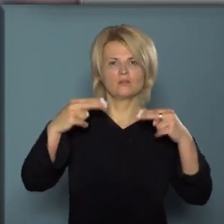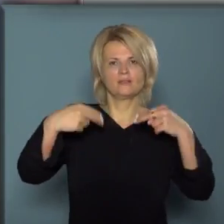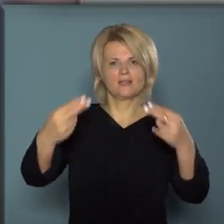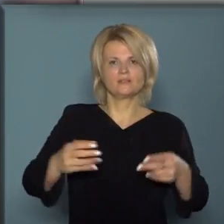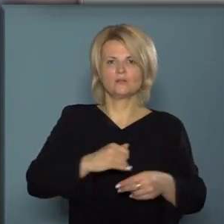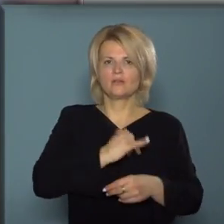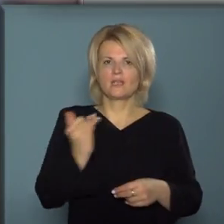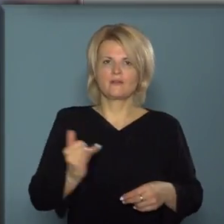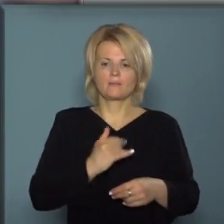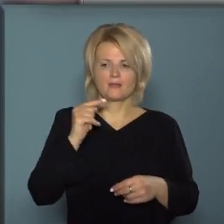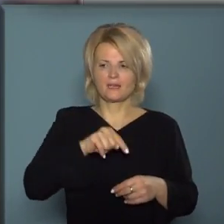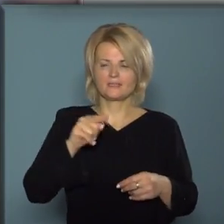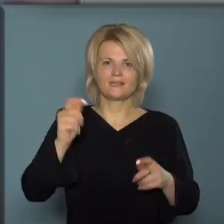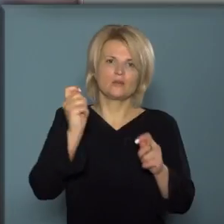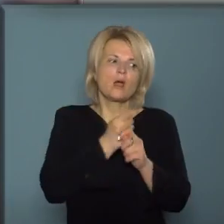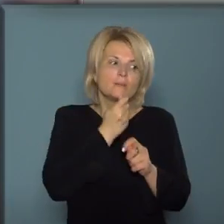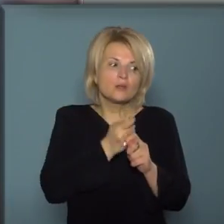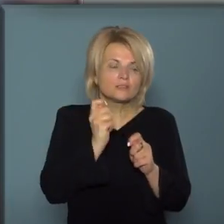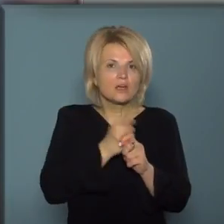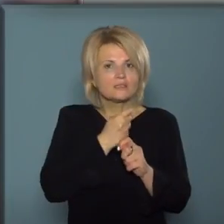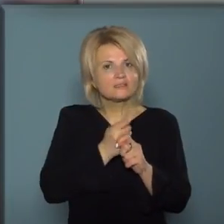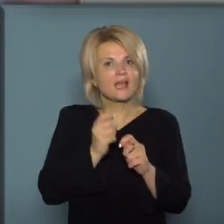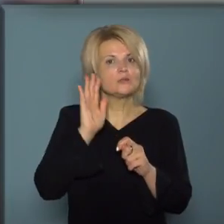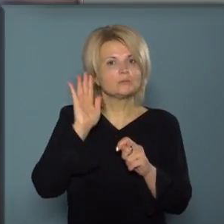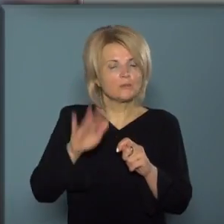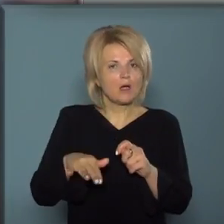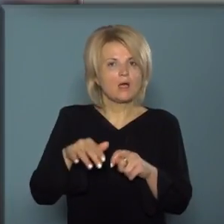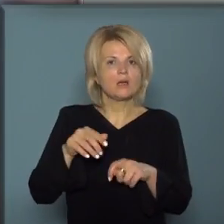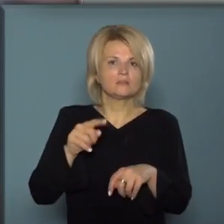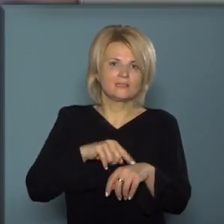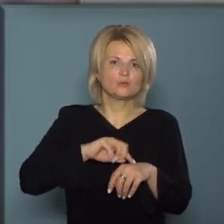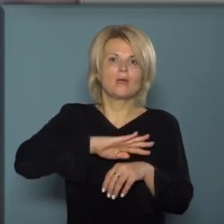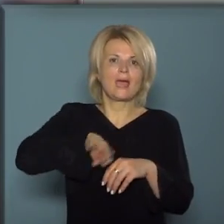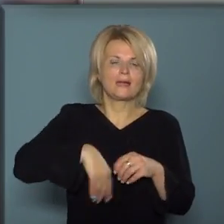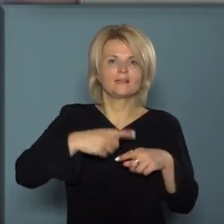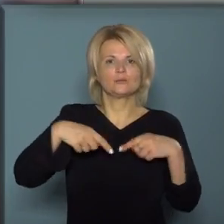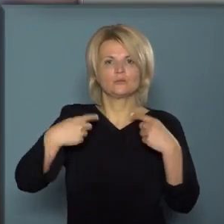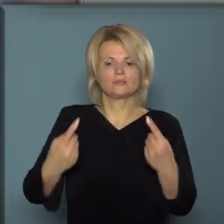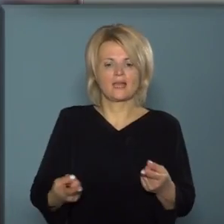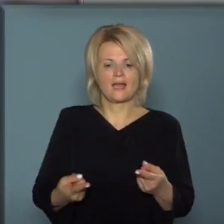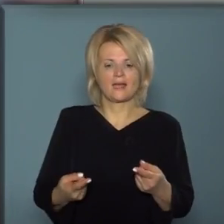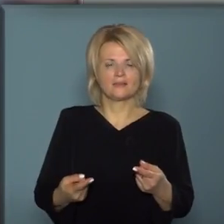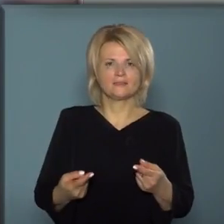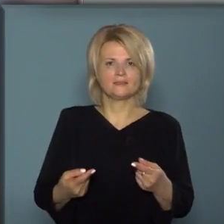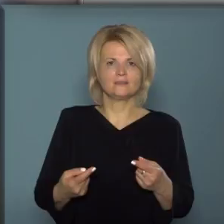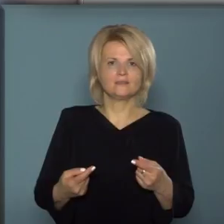években ezeknek a karbantartása, majd bizonyos idő eltelte után a